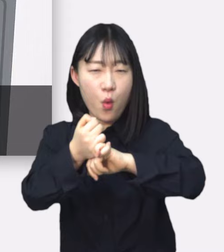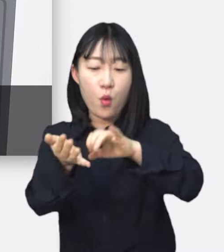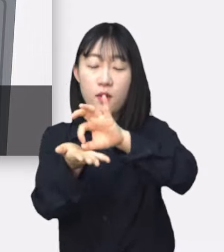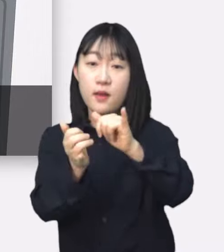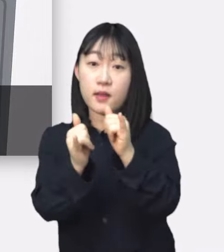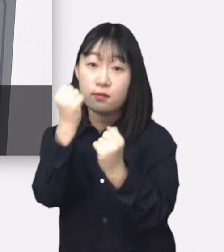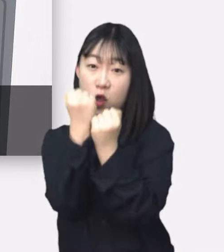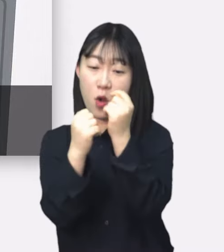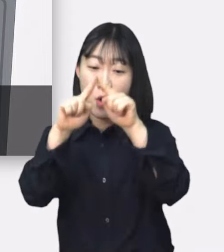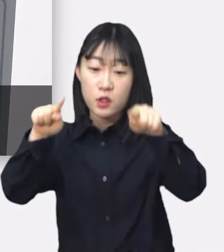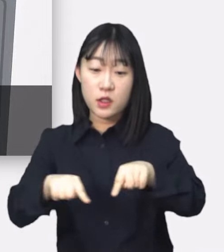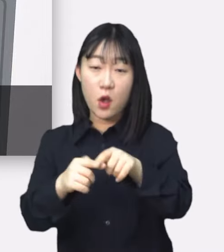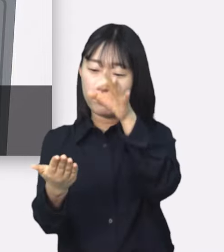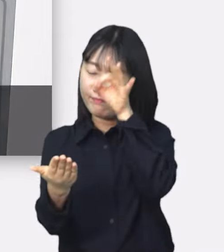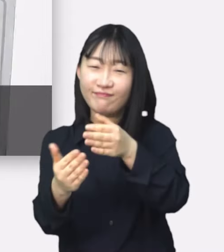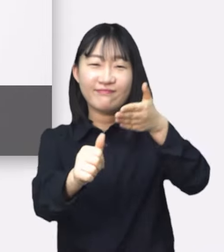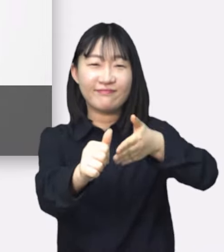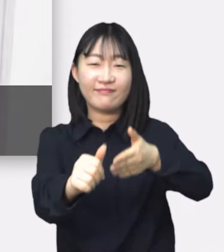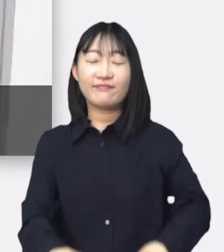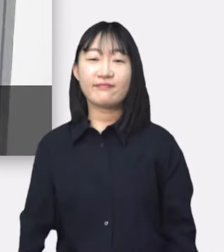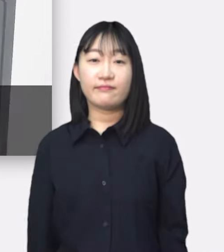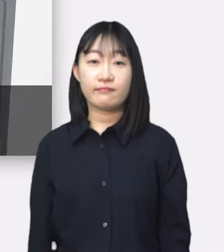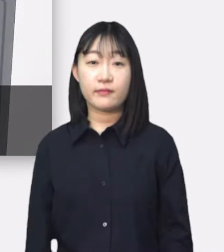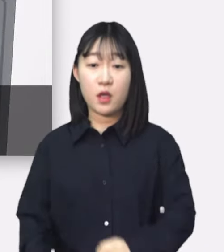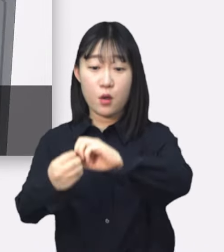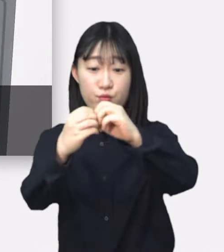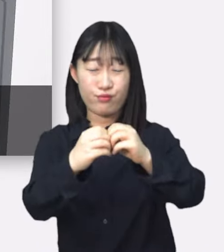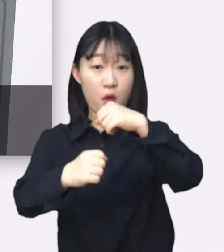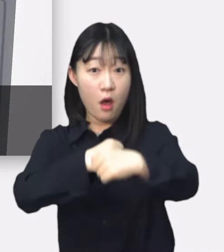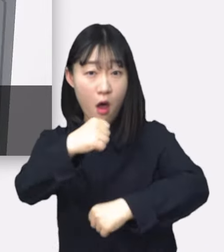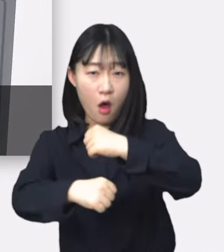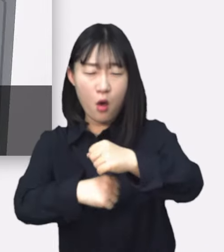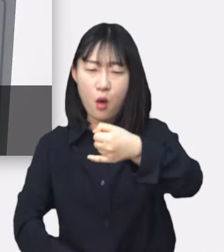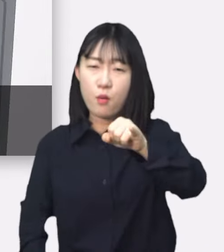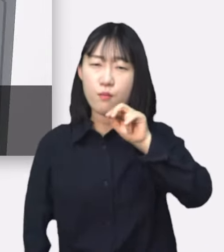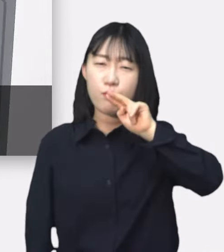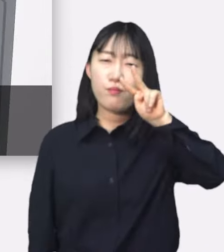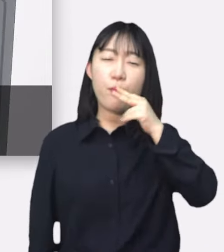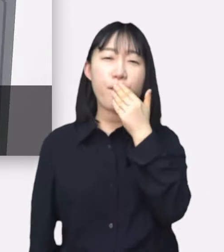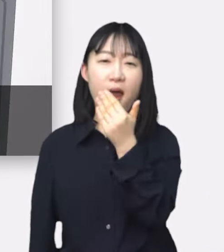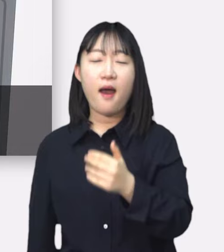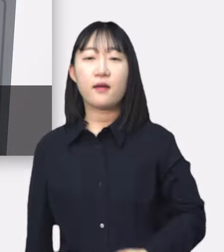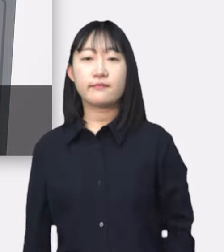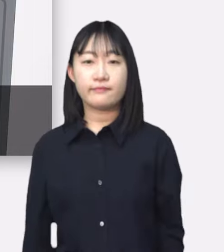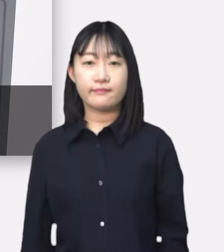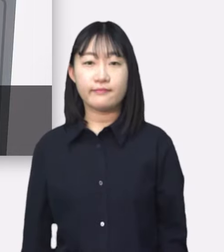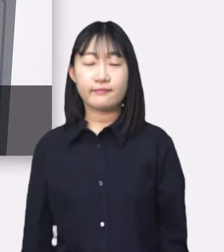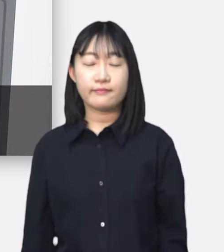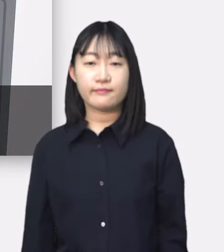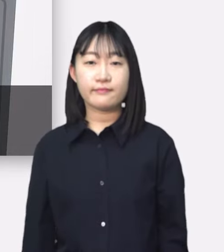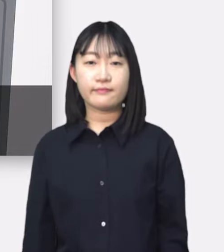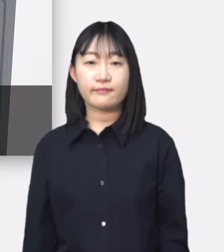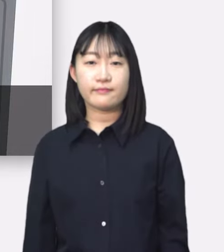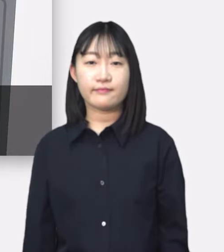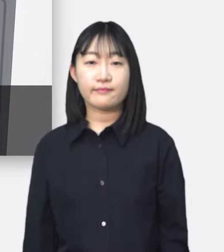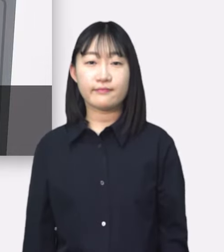사용자 설명서를 참조해 주세요. 부적절한 설치는 누수를 발생시킬 수 있습니다.